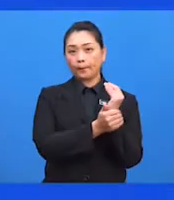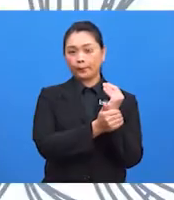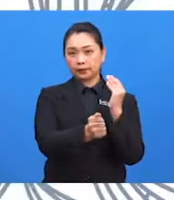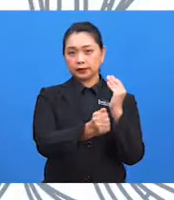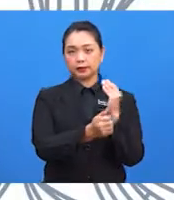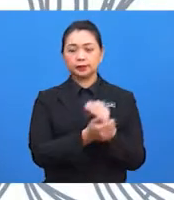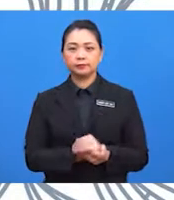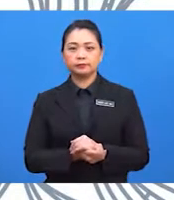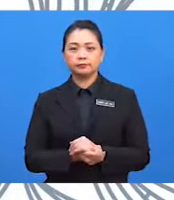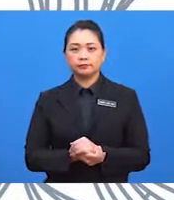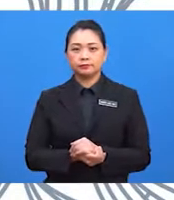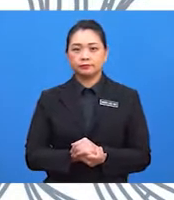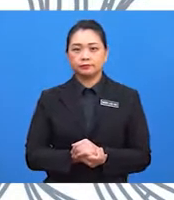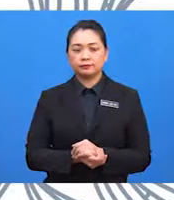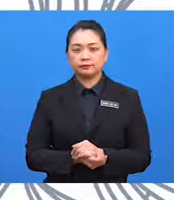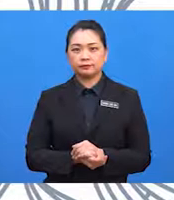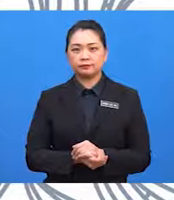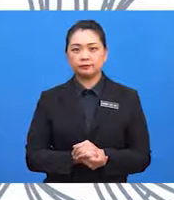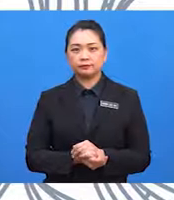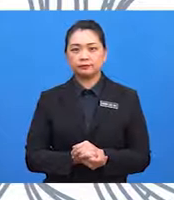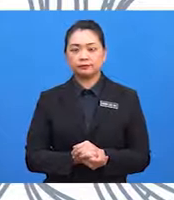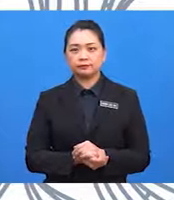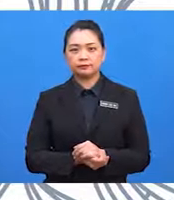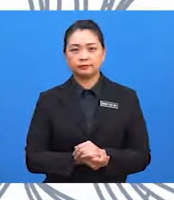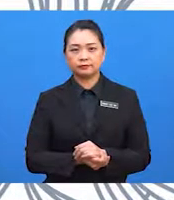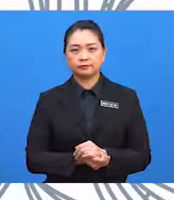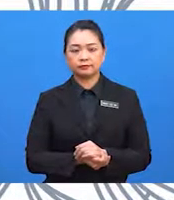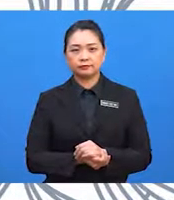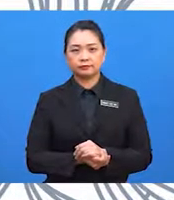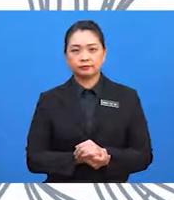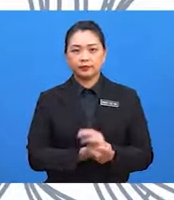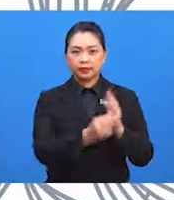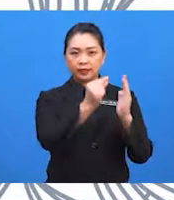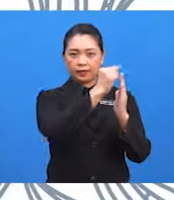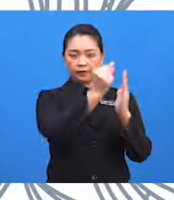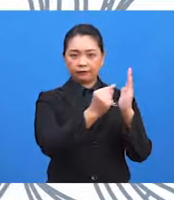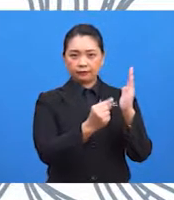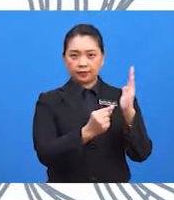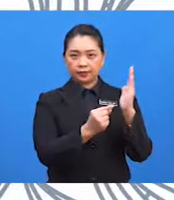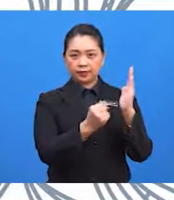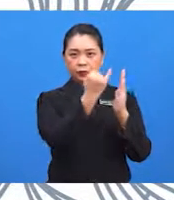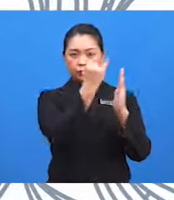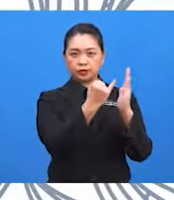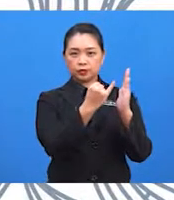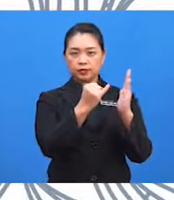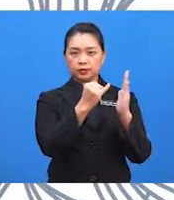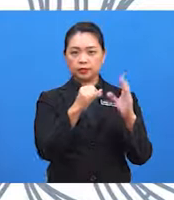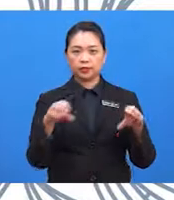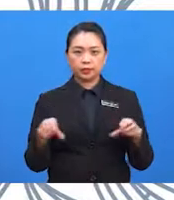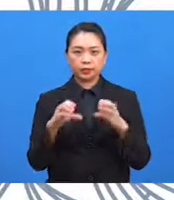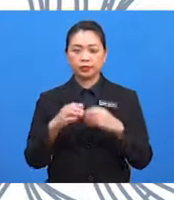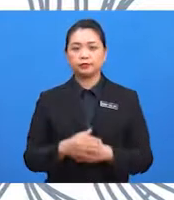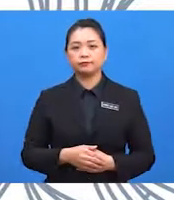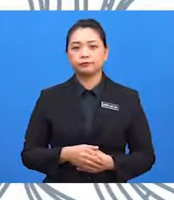model KRG 4023, iaitu Graphic Illustration Creation.